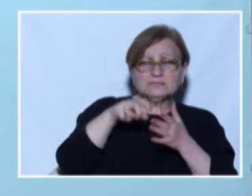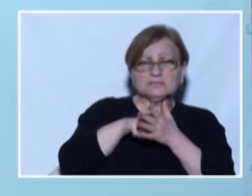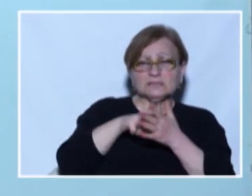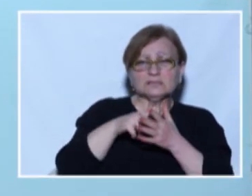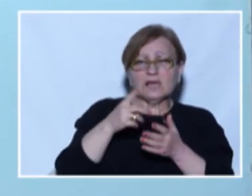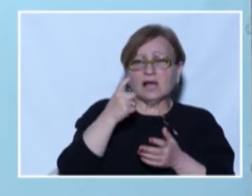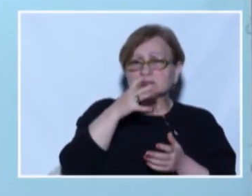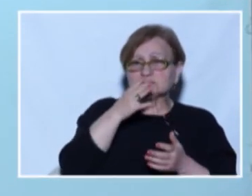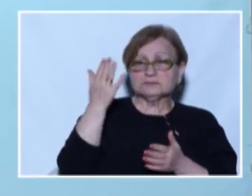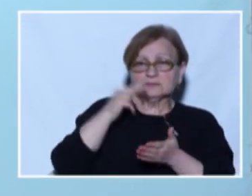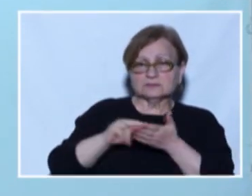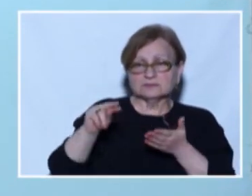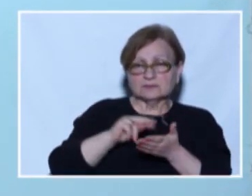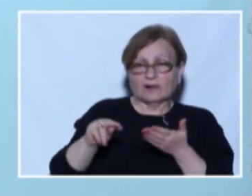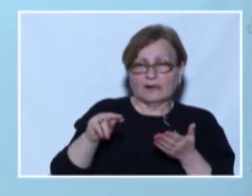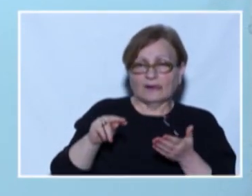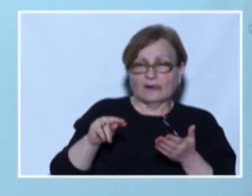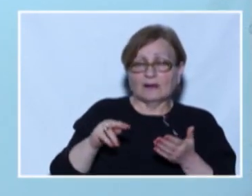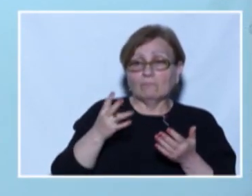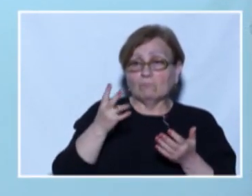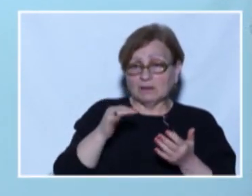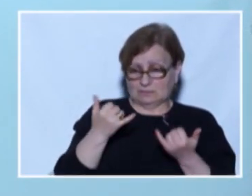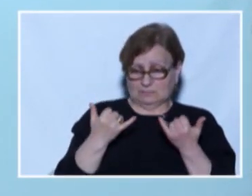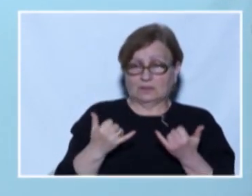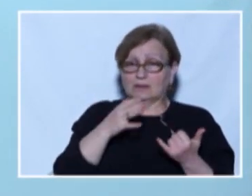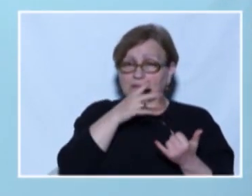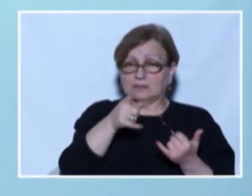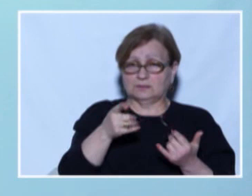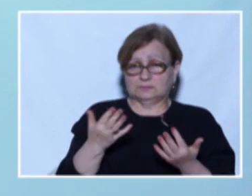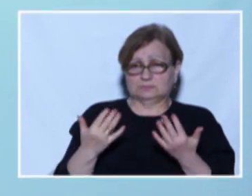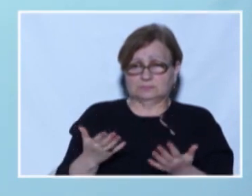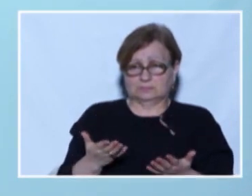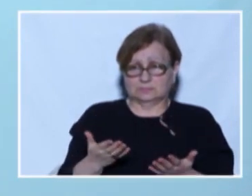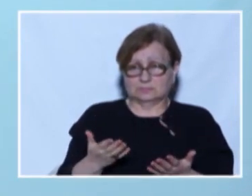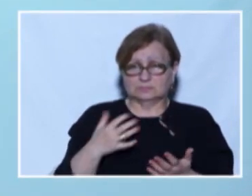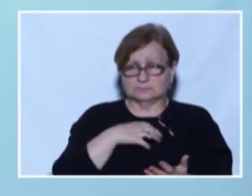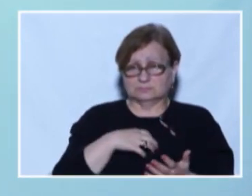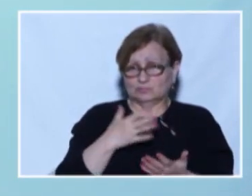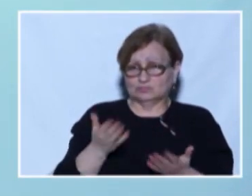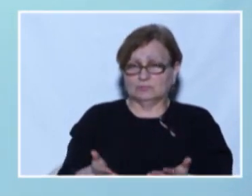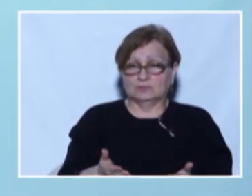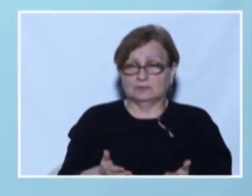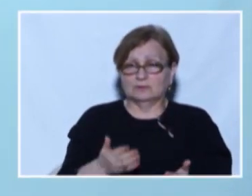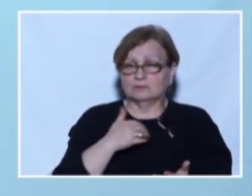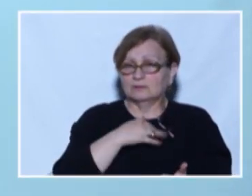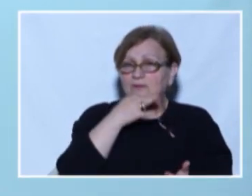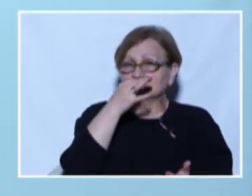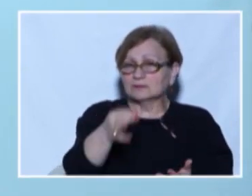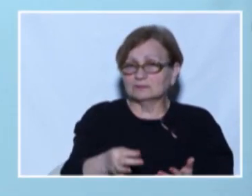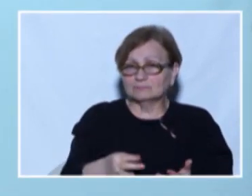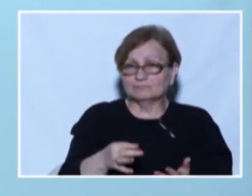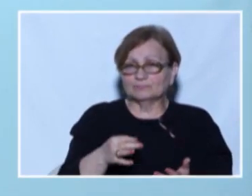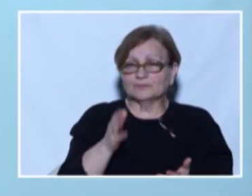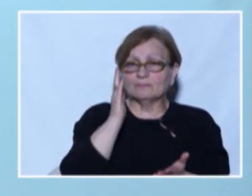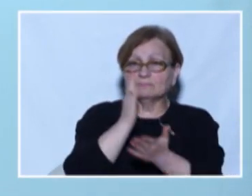იმის მერე, არამედ ახლაც. და მინდა გითხრათ, რომ ვაჟა-ფშაველა